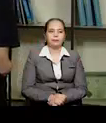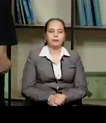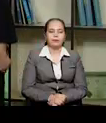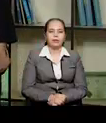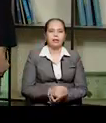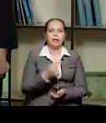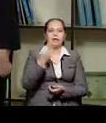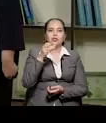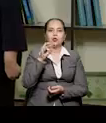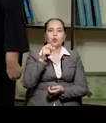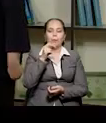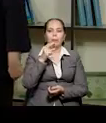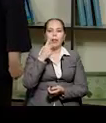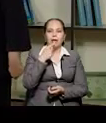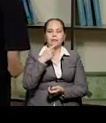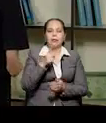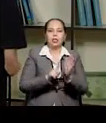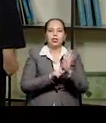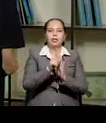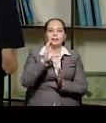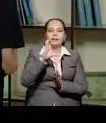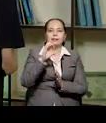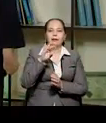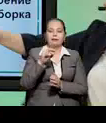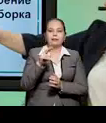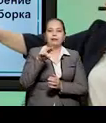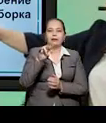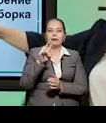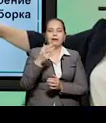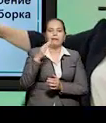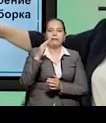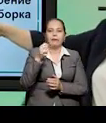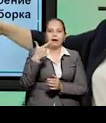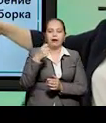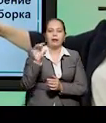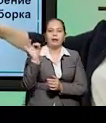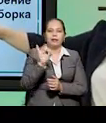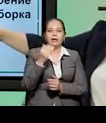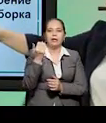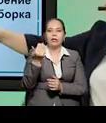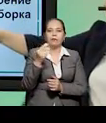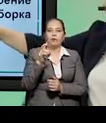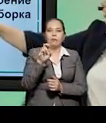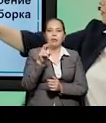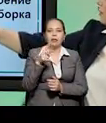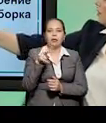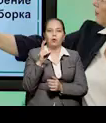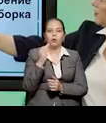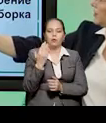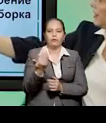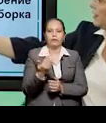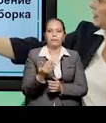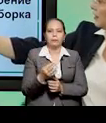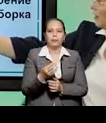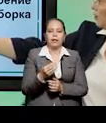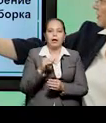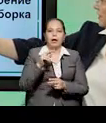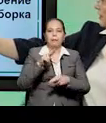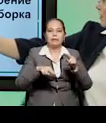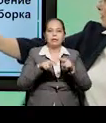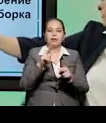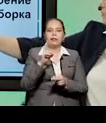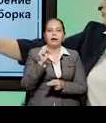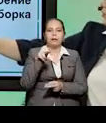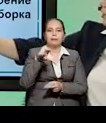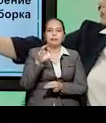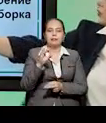В цитоплазме начинается синтез ДНК фага и его белков, построение